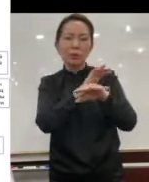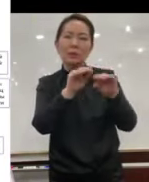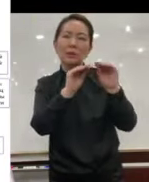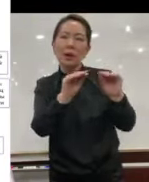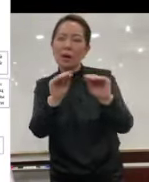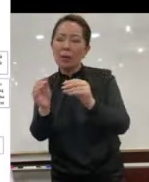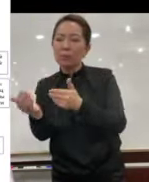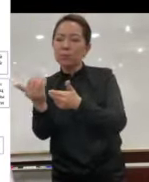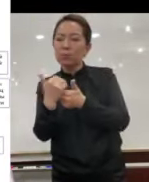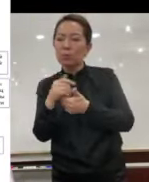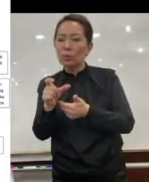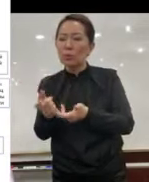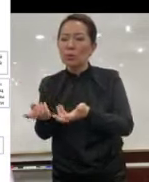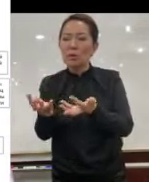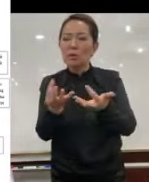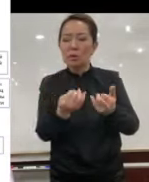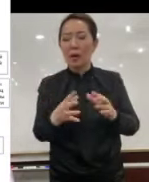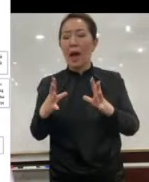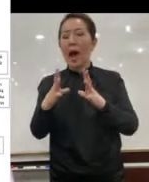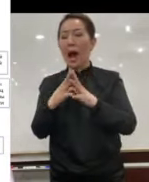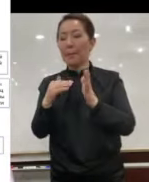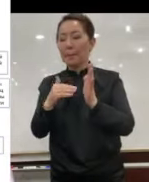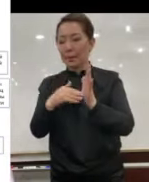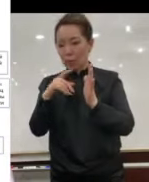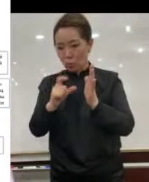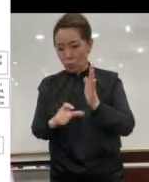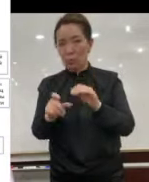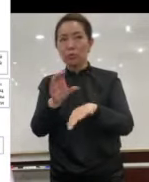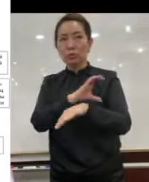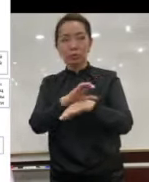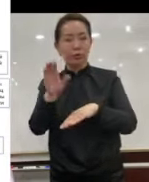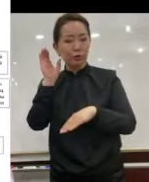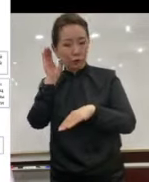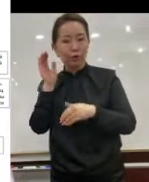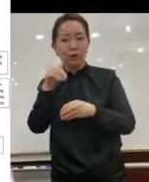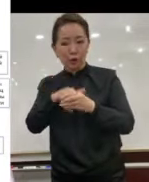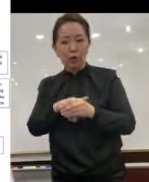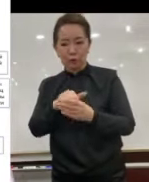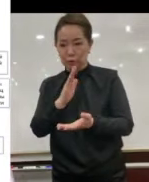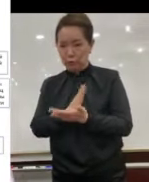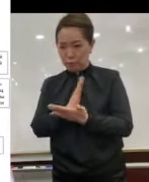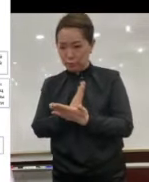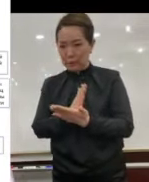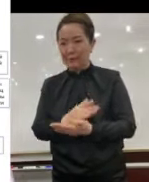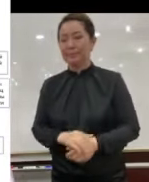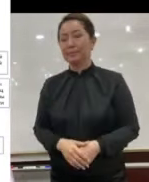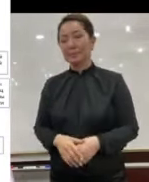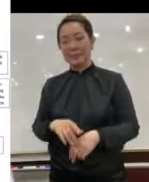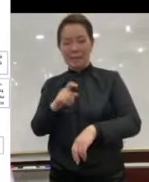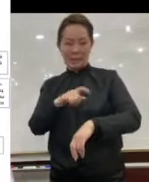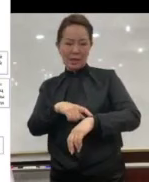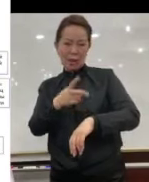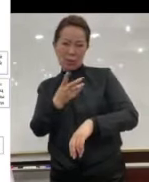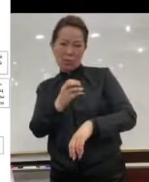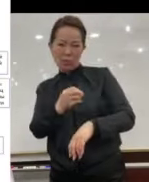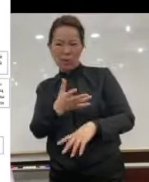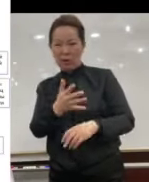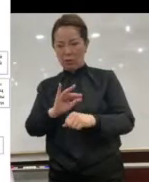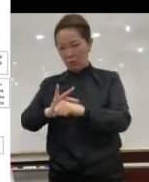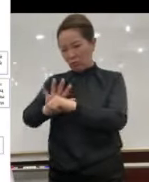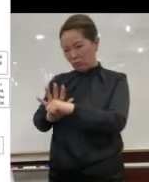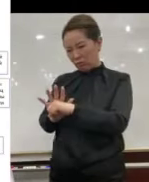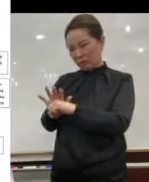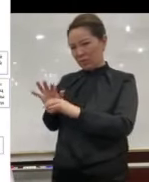хүн энэ сургалтанд хамрагдсан байгаа. Тэгэхээр бид нар хэрвээ одоо цаг үеийн шаардлагаар энэ коронавирусын